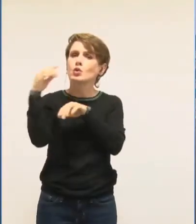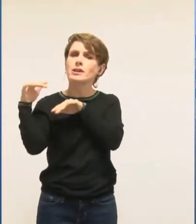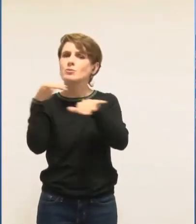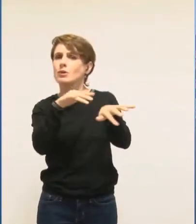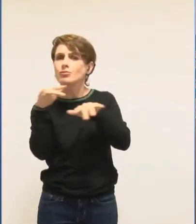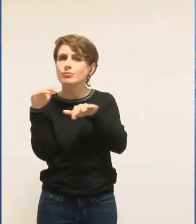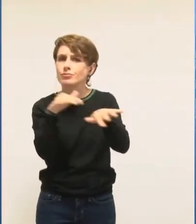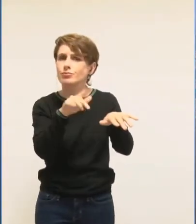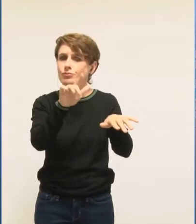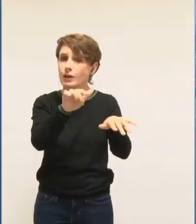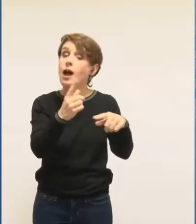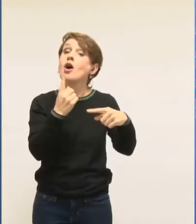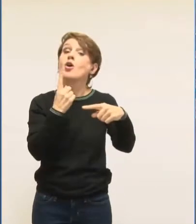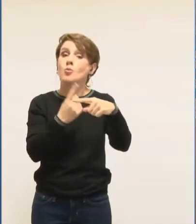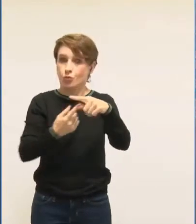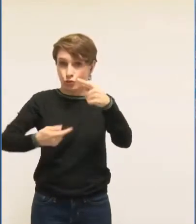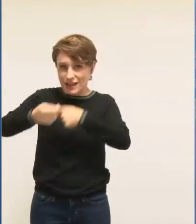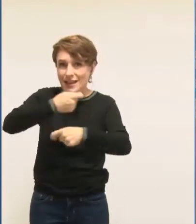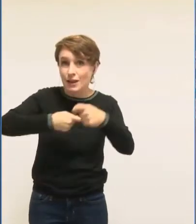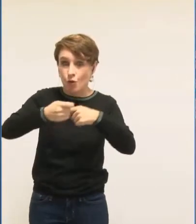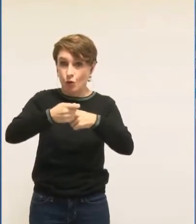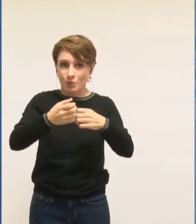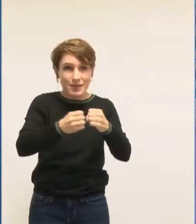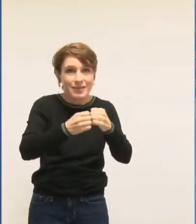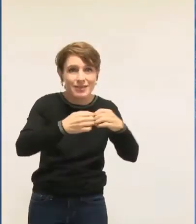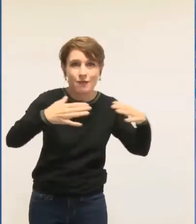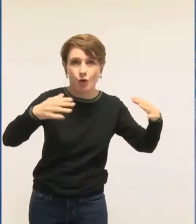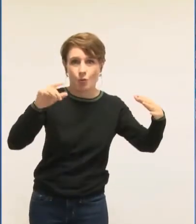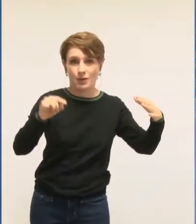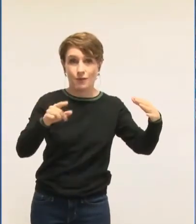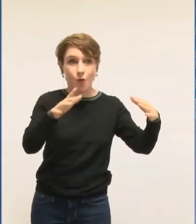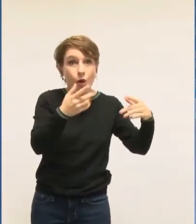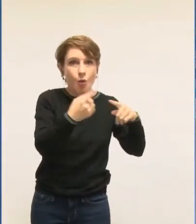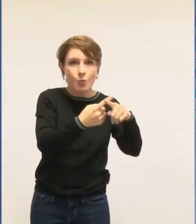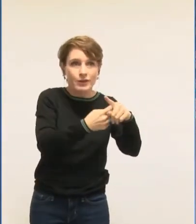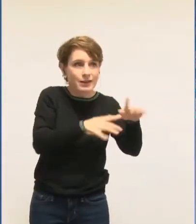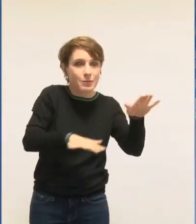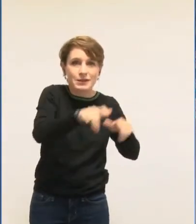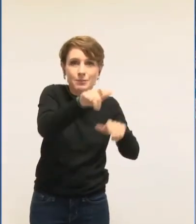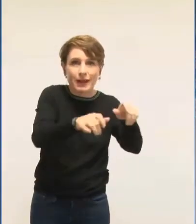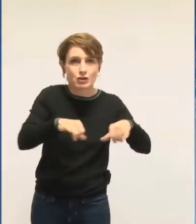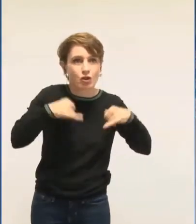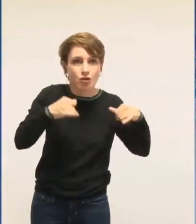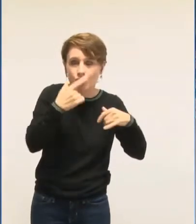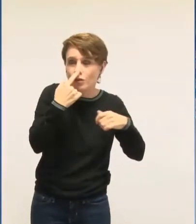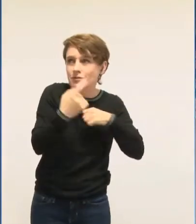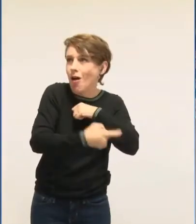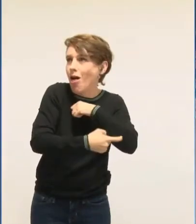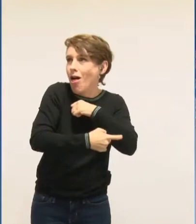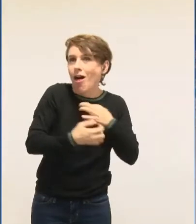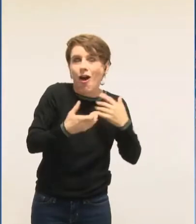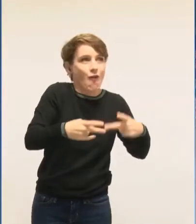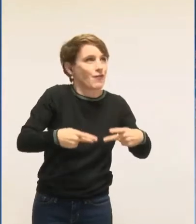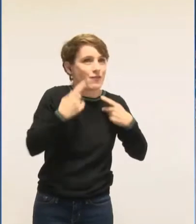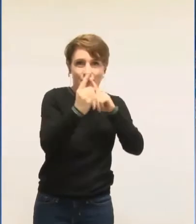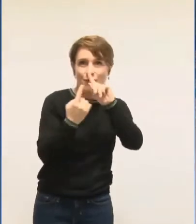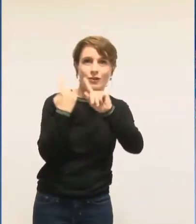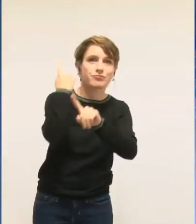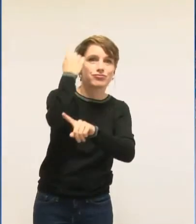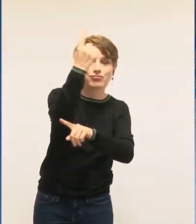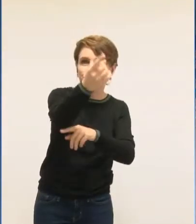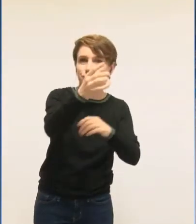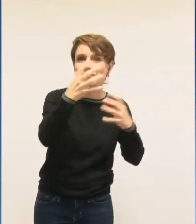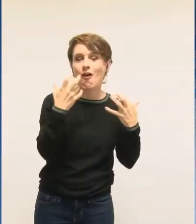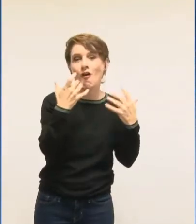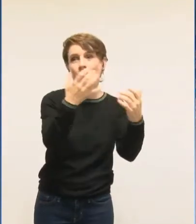par le développement de son économie qui incitera la jeunesse de cette ville à y vivre et à y prospérer. Je